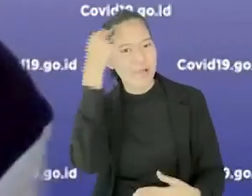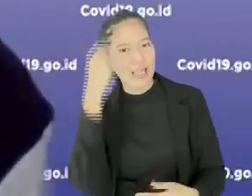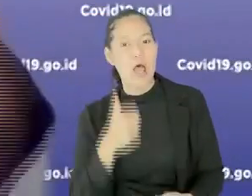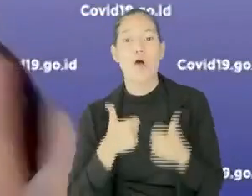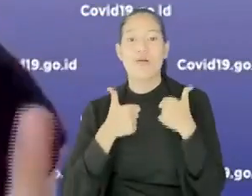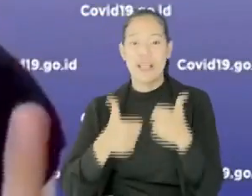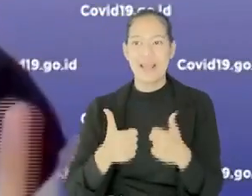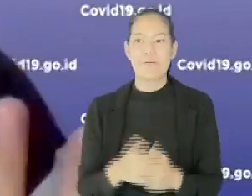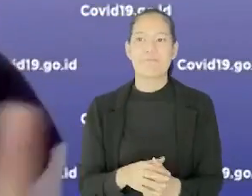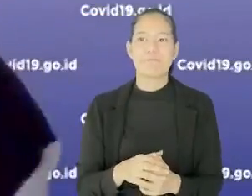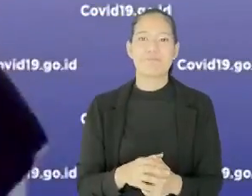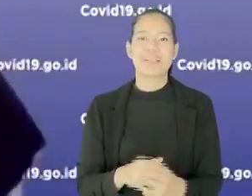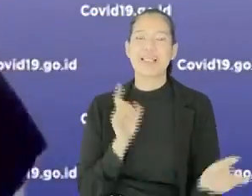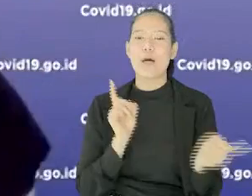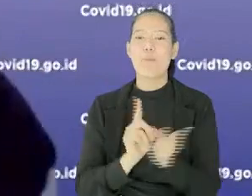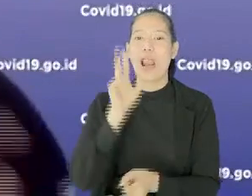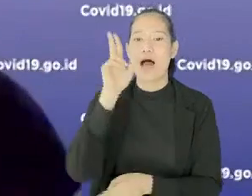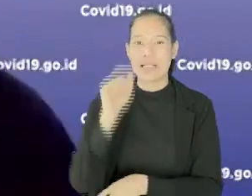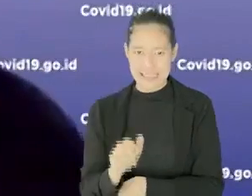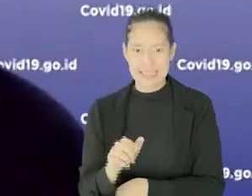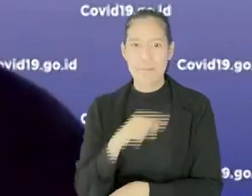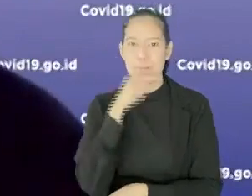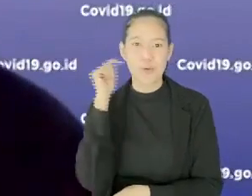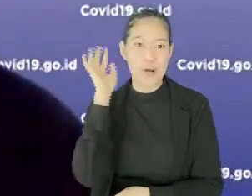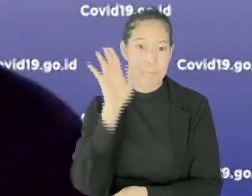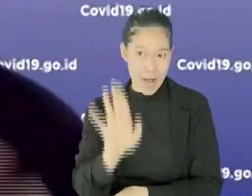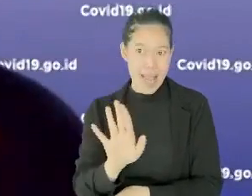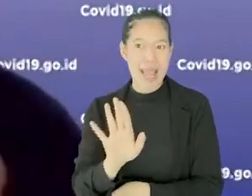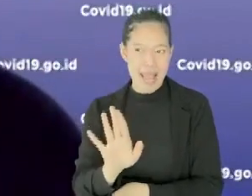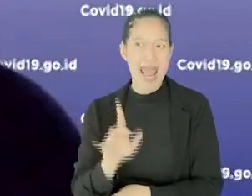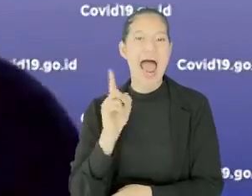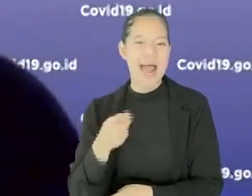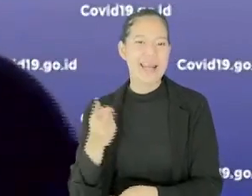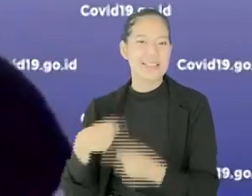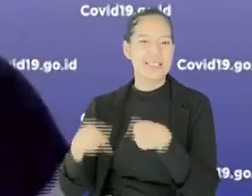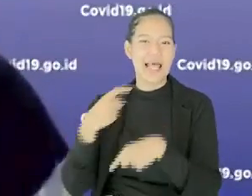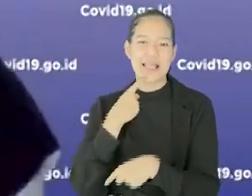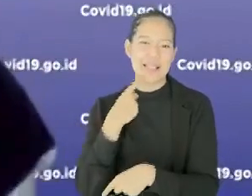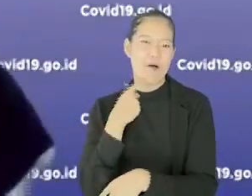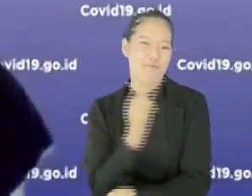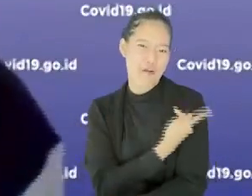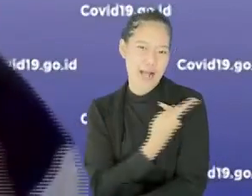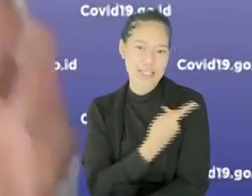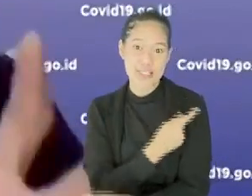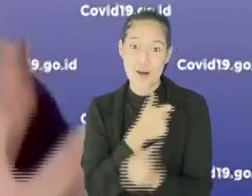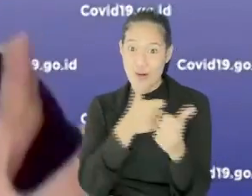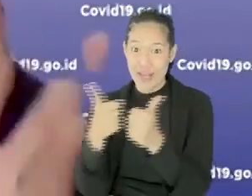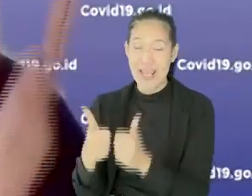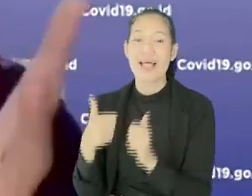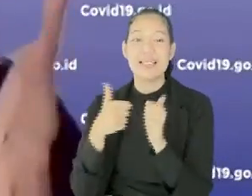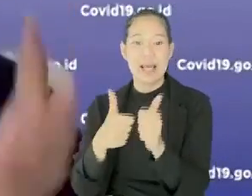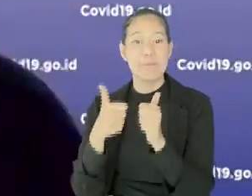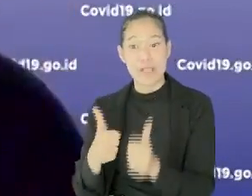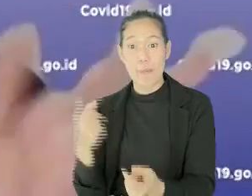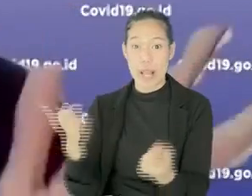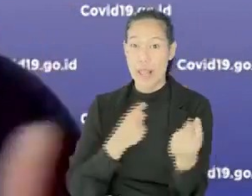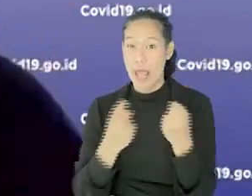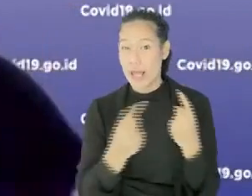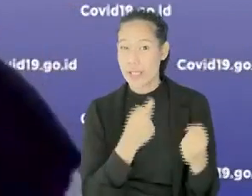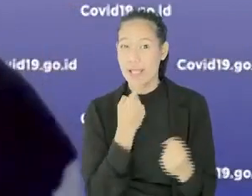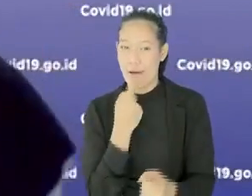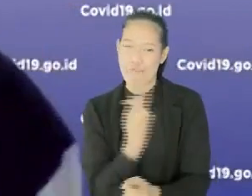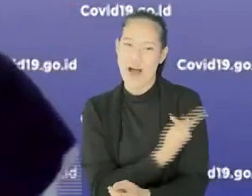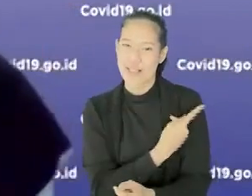bye sampai jumpa lagi minggu depan kita dengarkan siap-siap yang mau punya pertanyaan